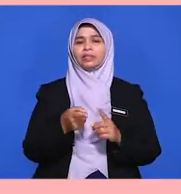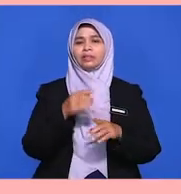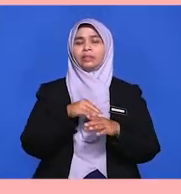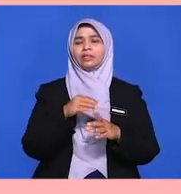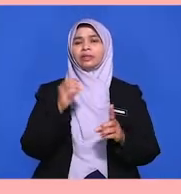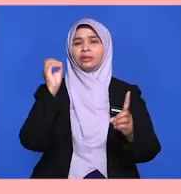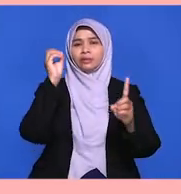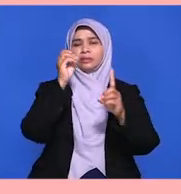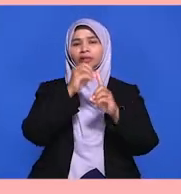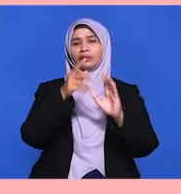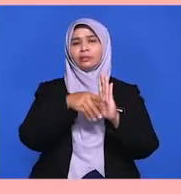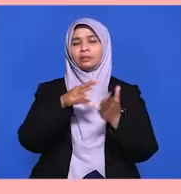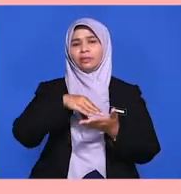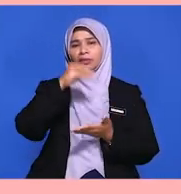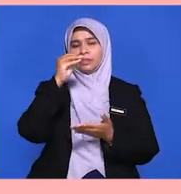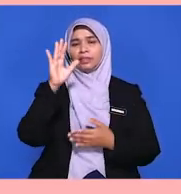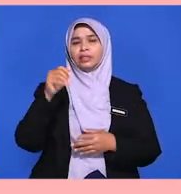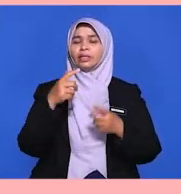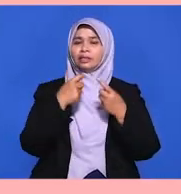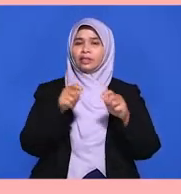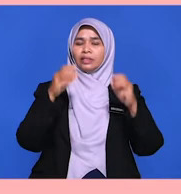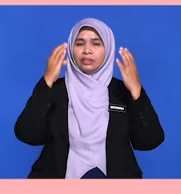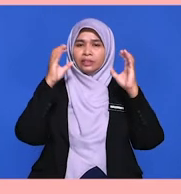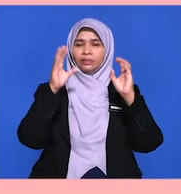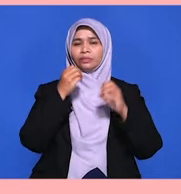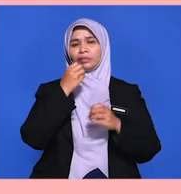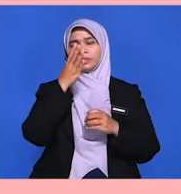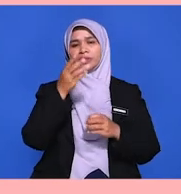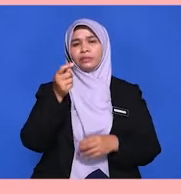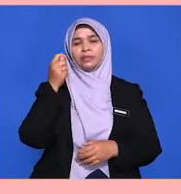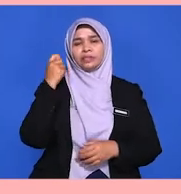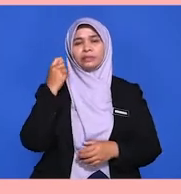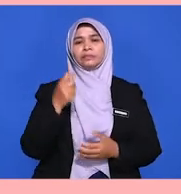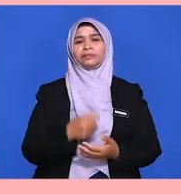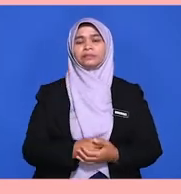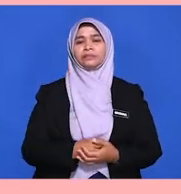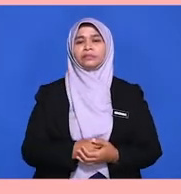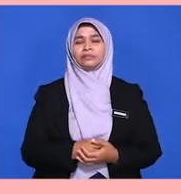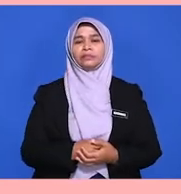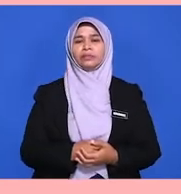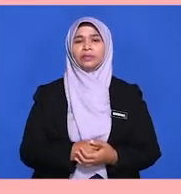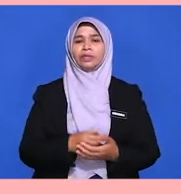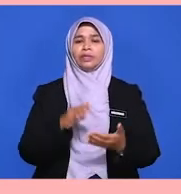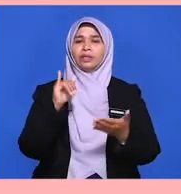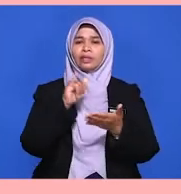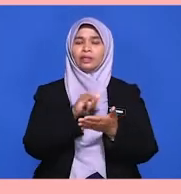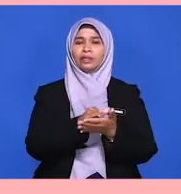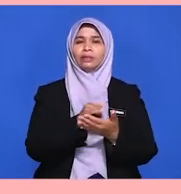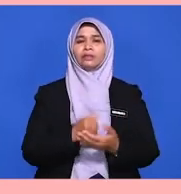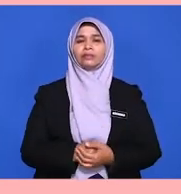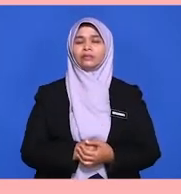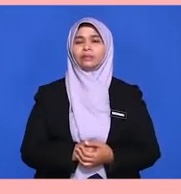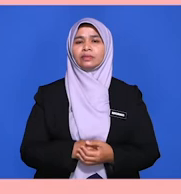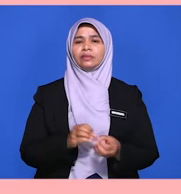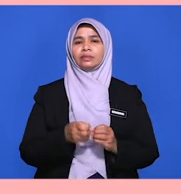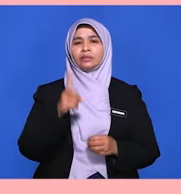pembelajaran yang telah cikgu nyatakan di awal rancangan tadi, iaitu yang